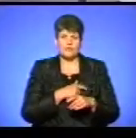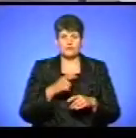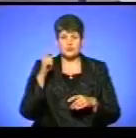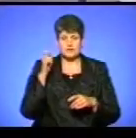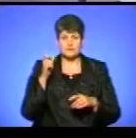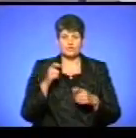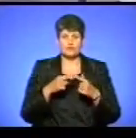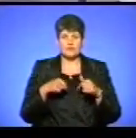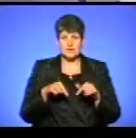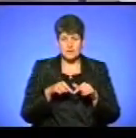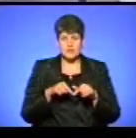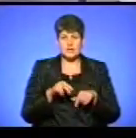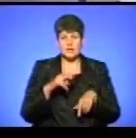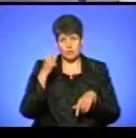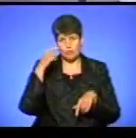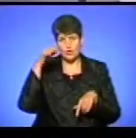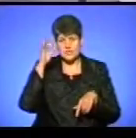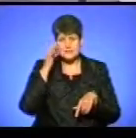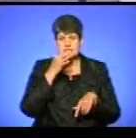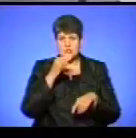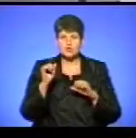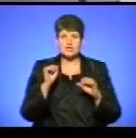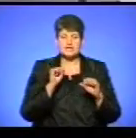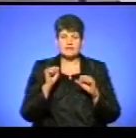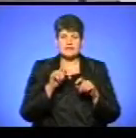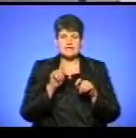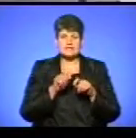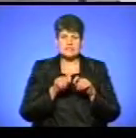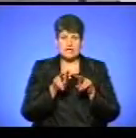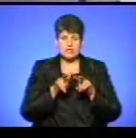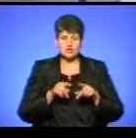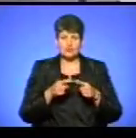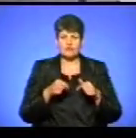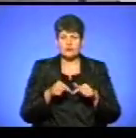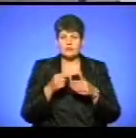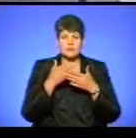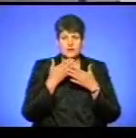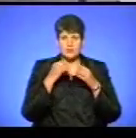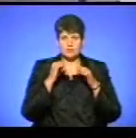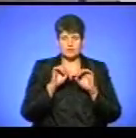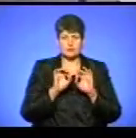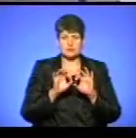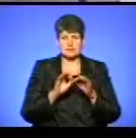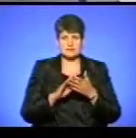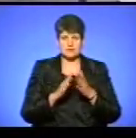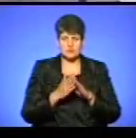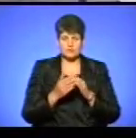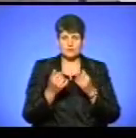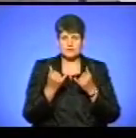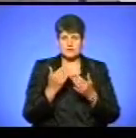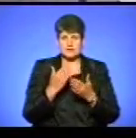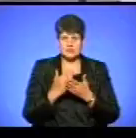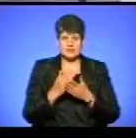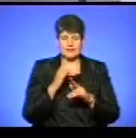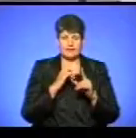поліції, яке розслідує даний факт, нам повідомив, що керівник слідчого відділу Віктор Василик не має змоги прокоментувати ситуацію, бо перебуває